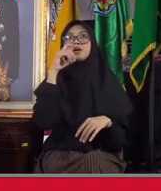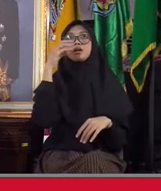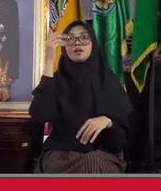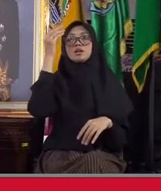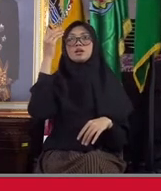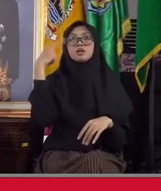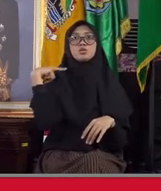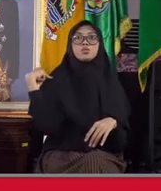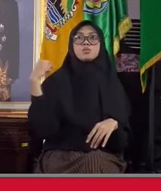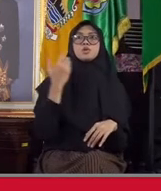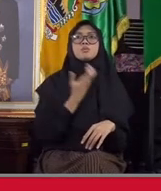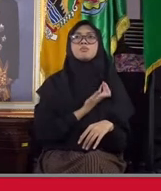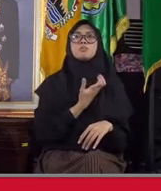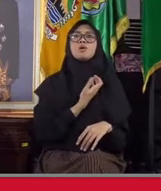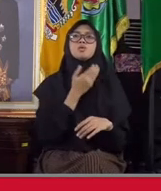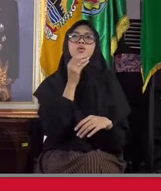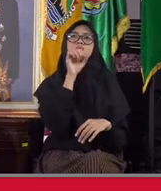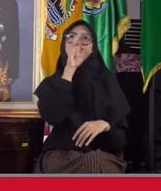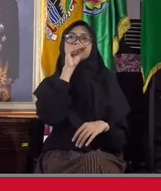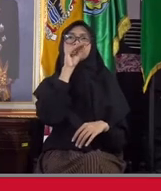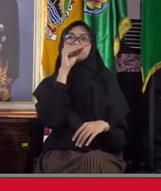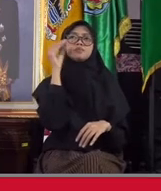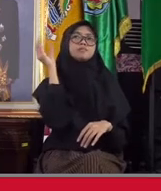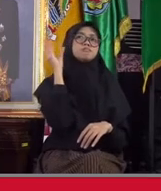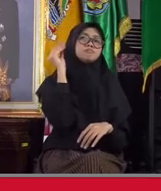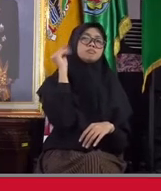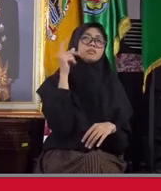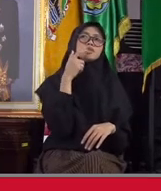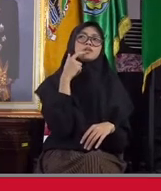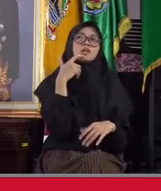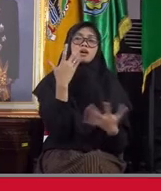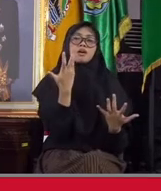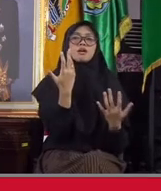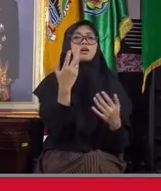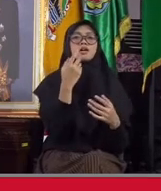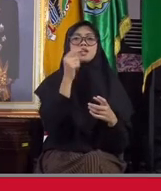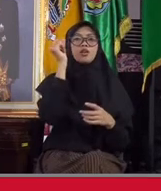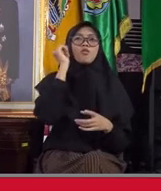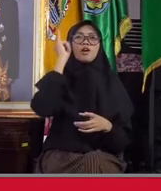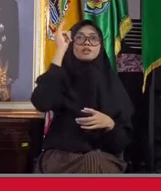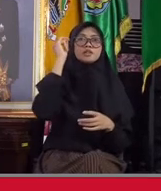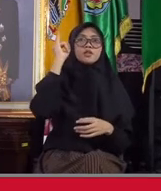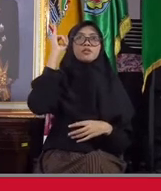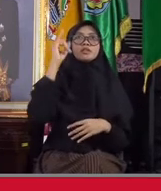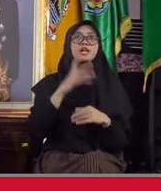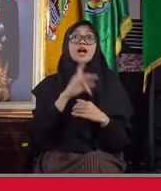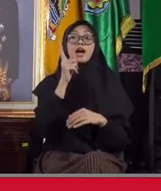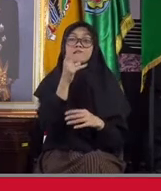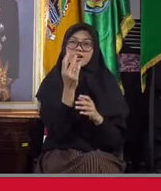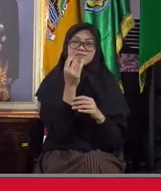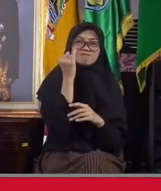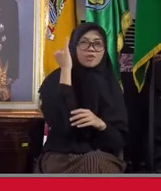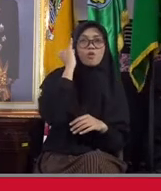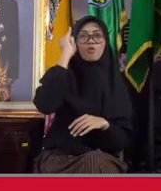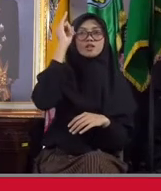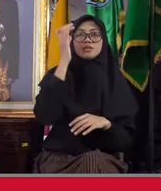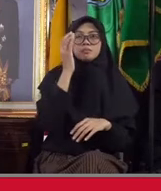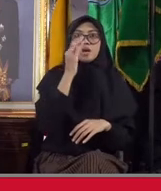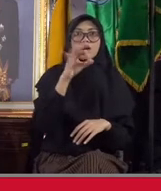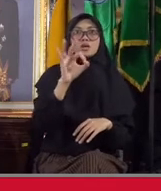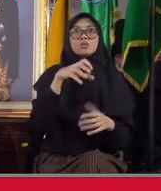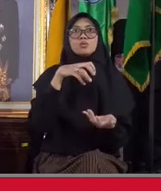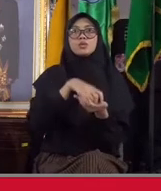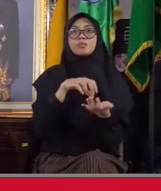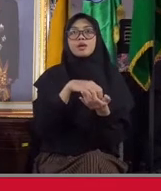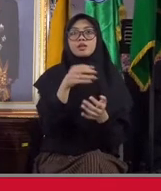ingin mendengar mengenai inovasi-inovasi. Nah, ada sebuah inovasi Bapak yang ini dari